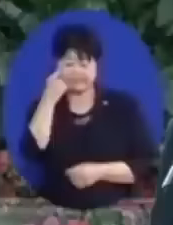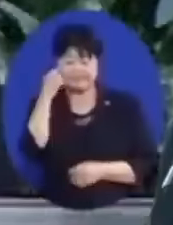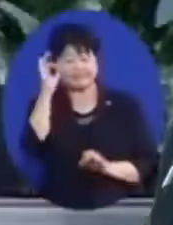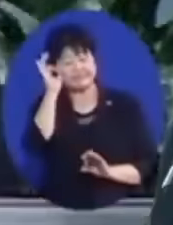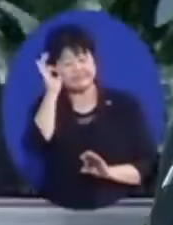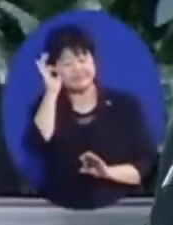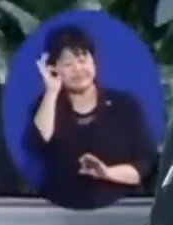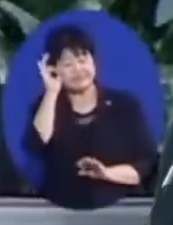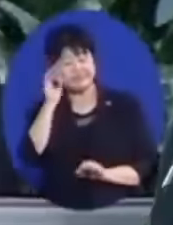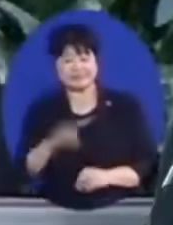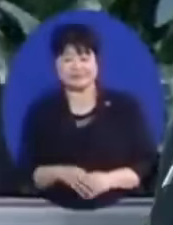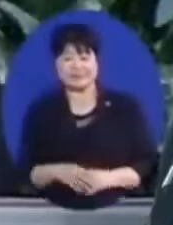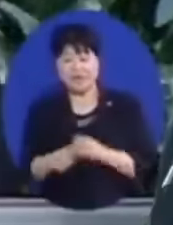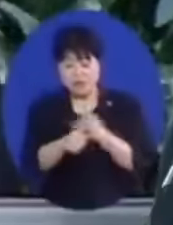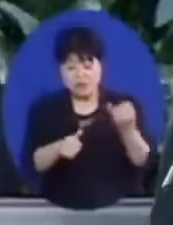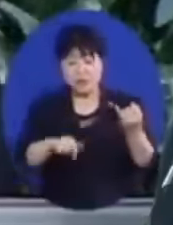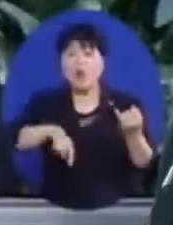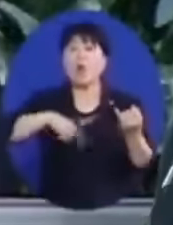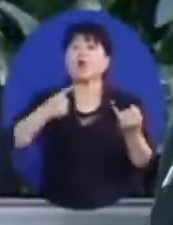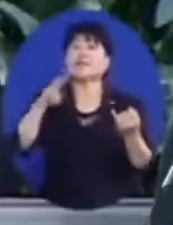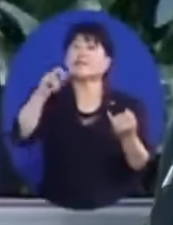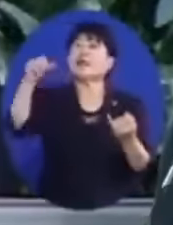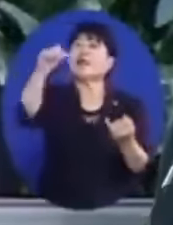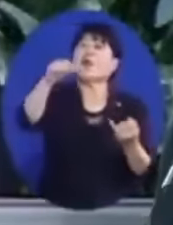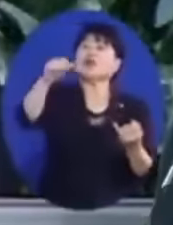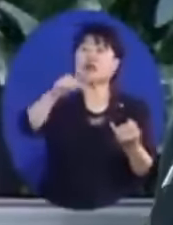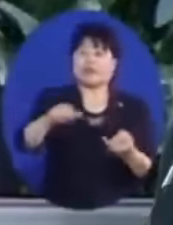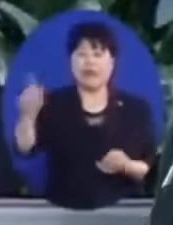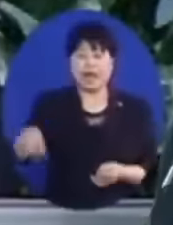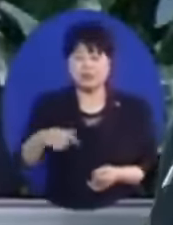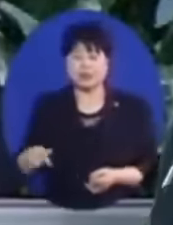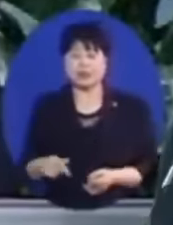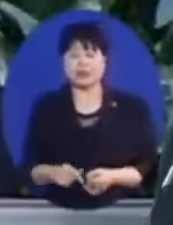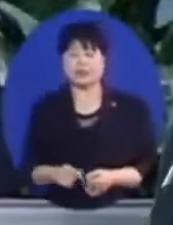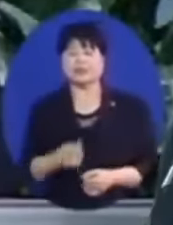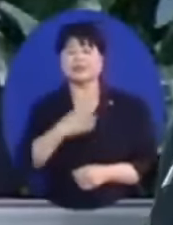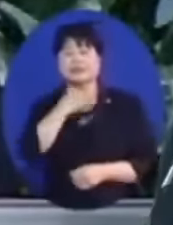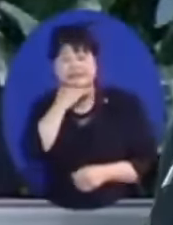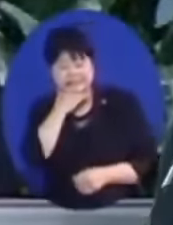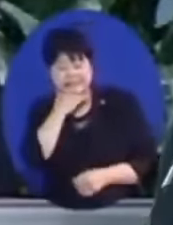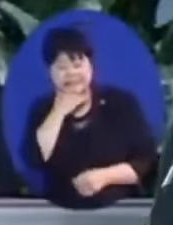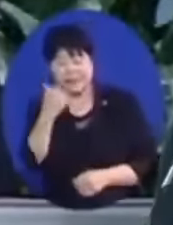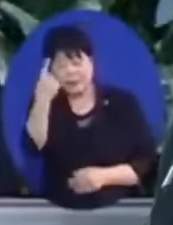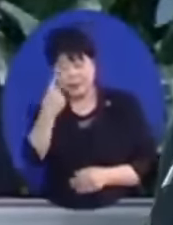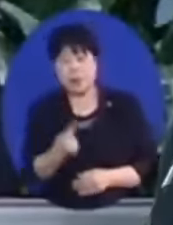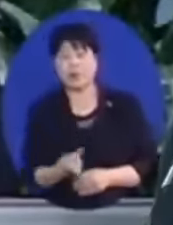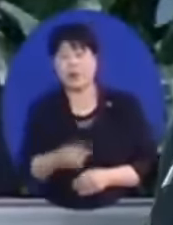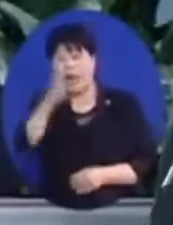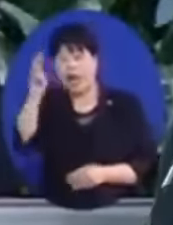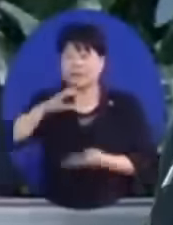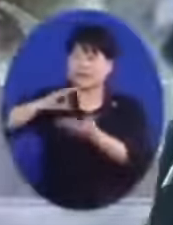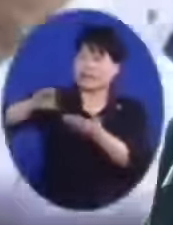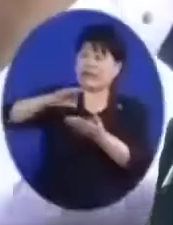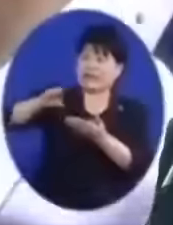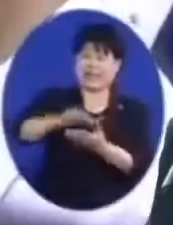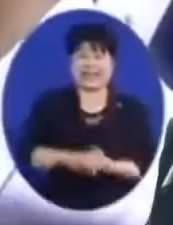것입니다. 하지만 아내는 2만 5천여 단어를 하루 종일 묵혀두었다가 남편이 오면 일시에